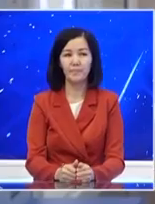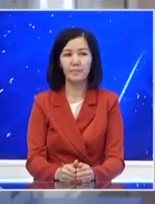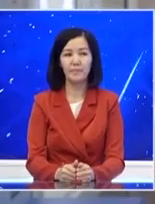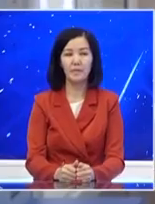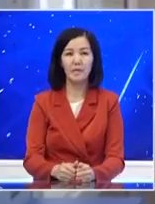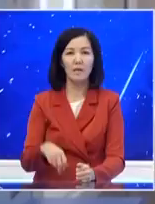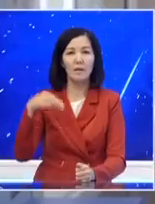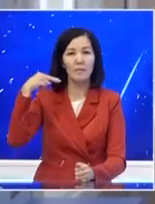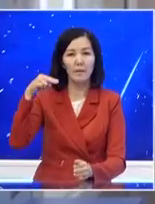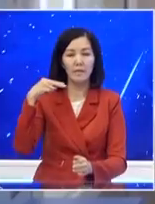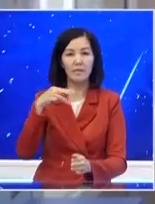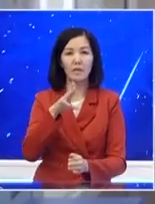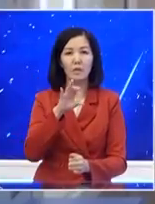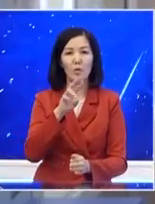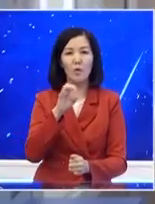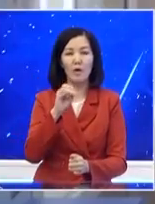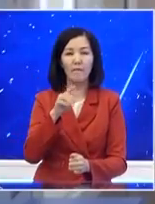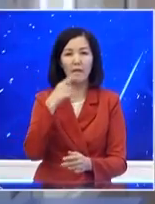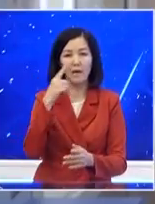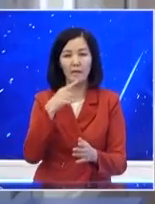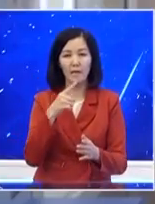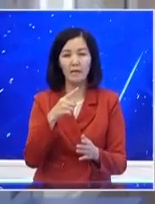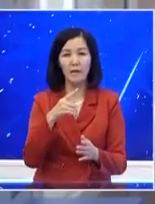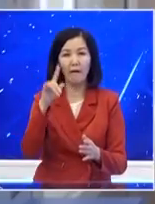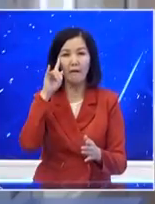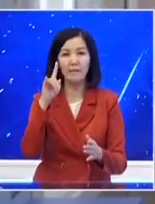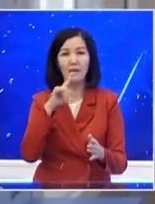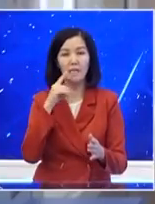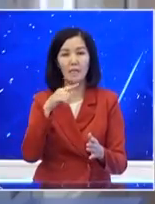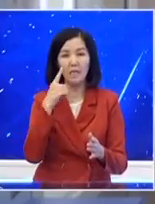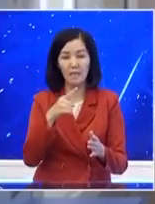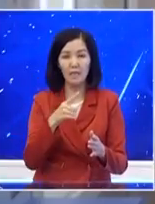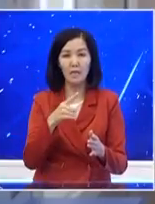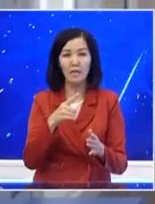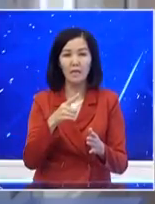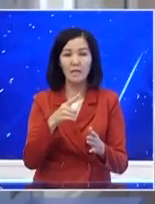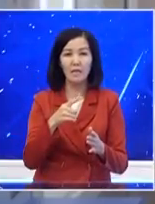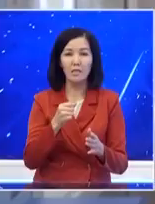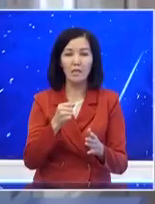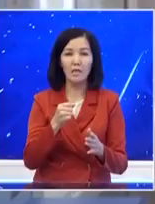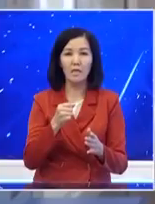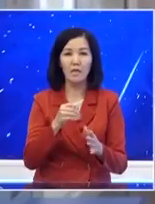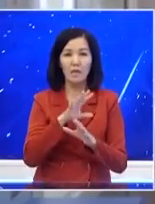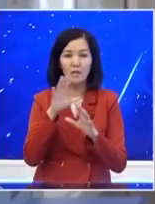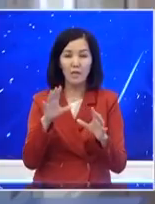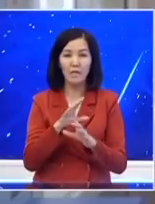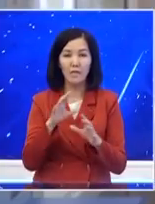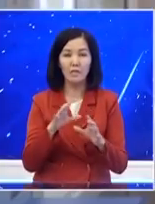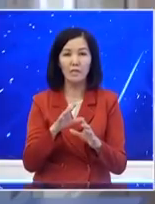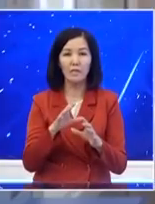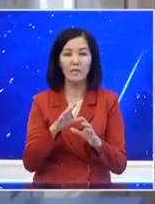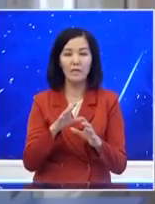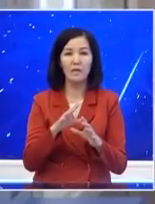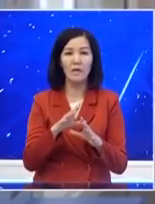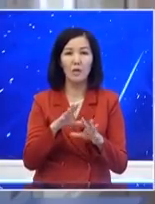Президенттің айтқаны осындағы тіл үшін шырылдап жүрген елдің мемлекеттік тілдің жанашырларының баршасын көгендегі нәрселерін деп түсте